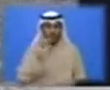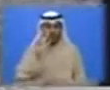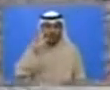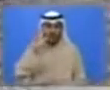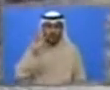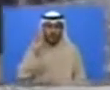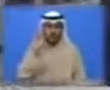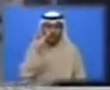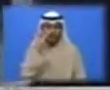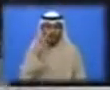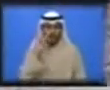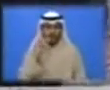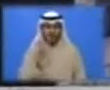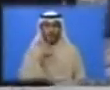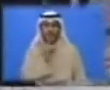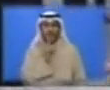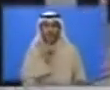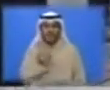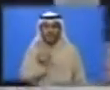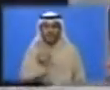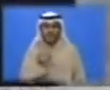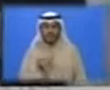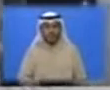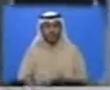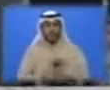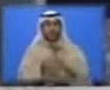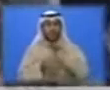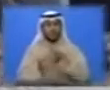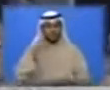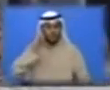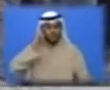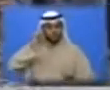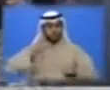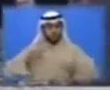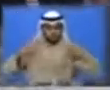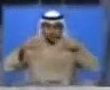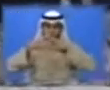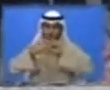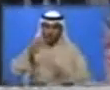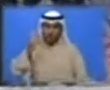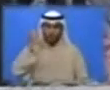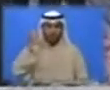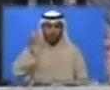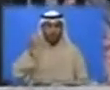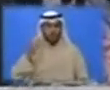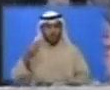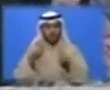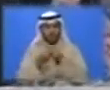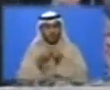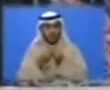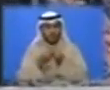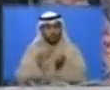الثاني، والتي أصبحت دولة قطر في ظل زعامته دولة متماسكة وبلدا موحدا